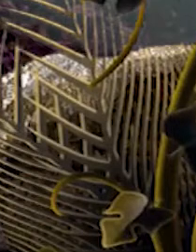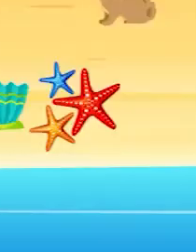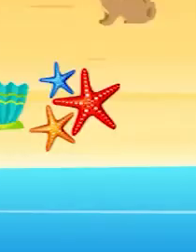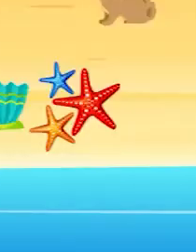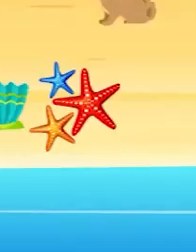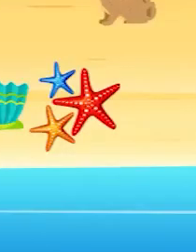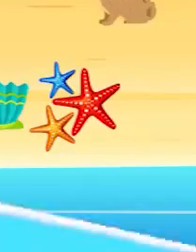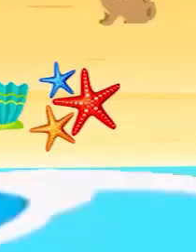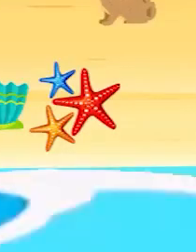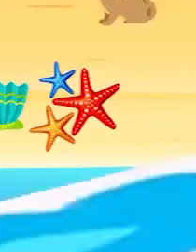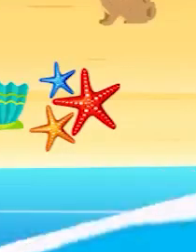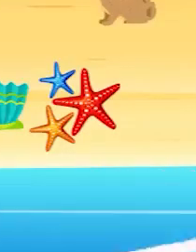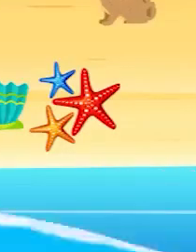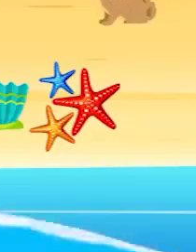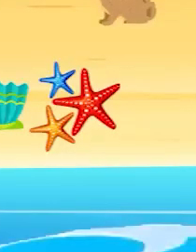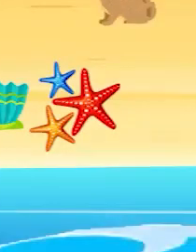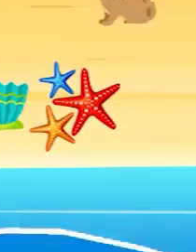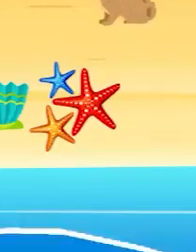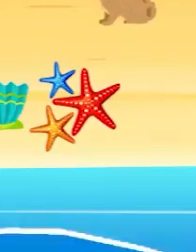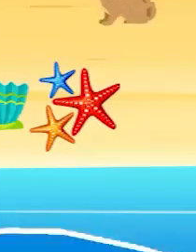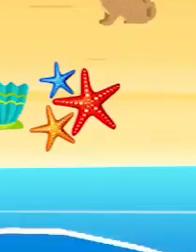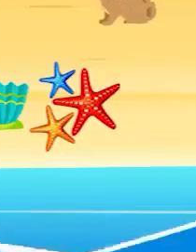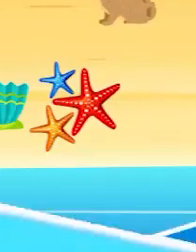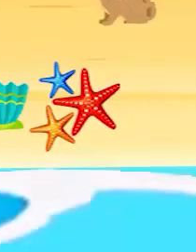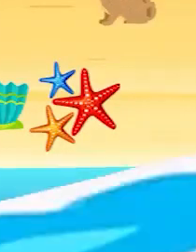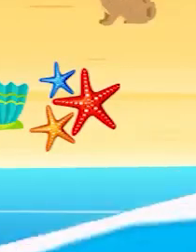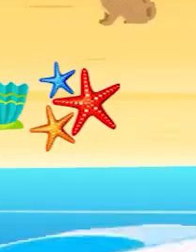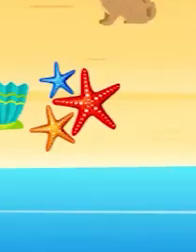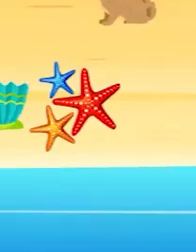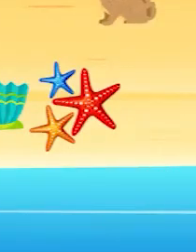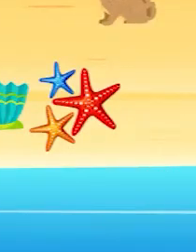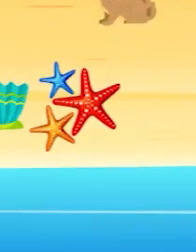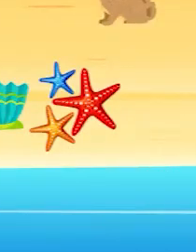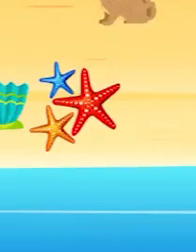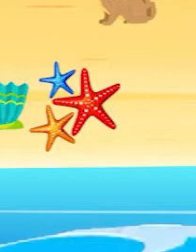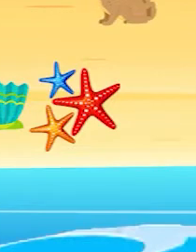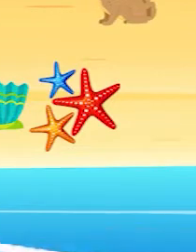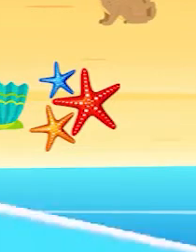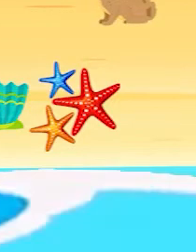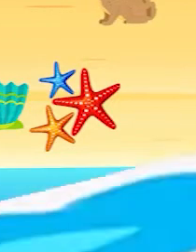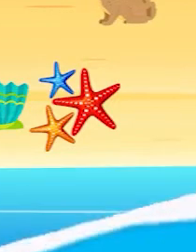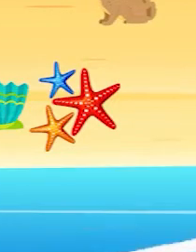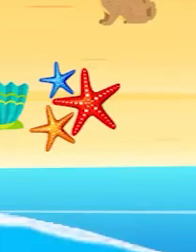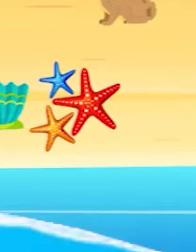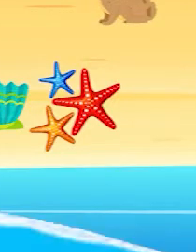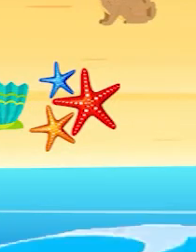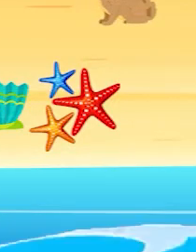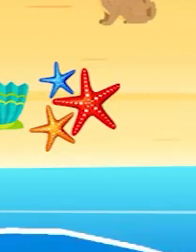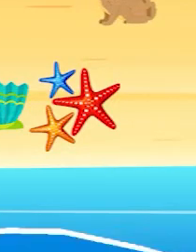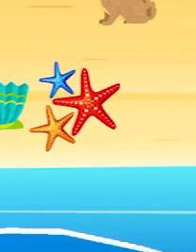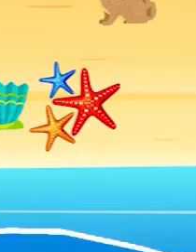siya. Lahat ng bagay sa paligid ay ating